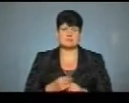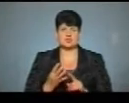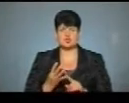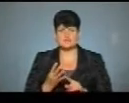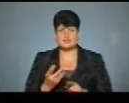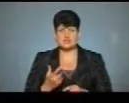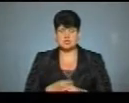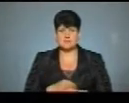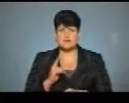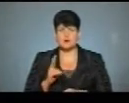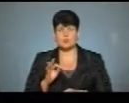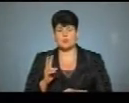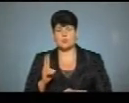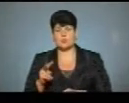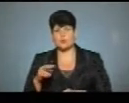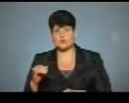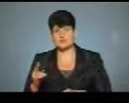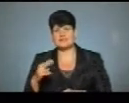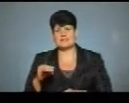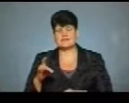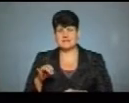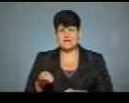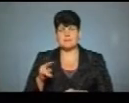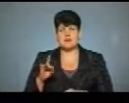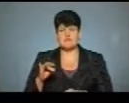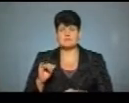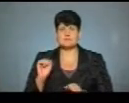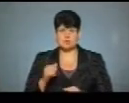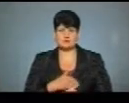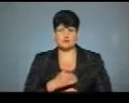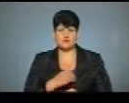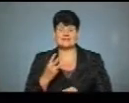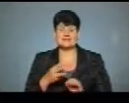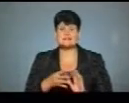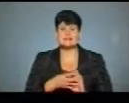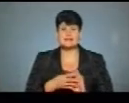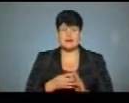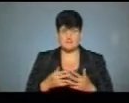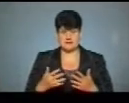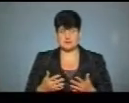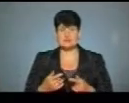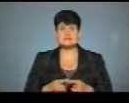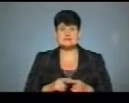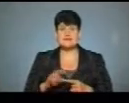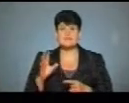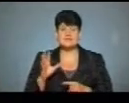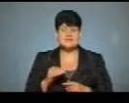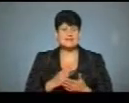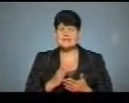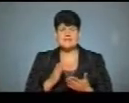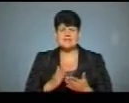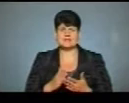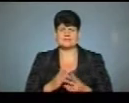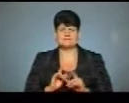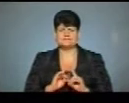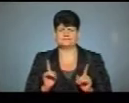щеплення від коклюш, дифтерії, плавця, що дитина може за температури навіть до 39 градусів і так далі. Але ці всі, це не є побічна